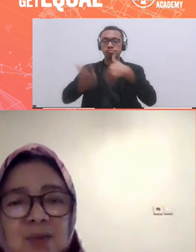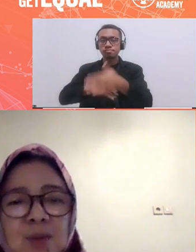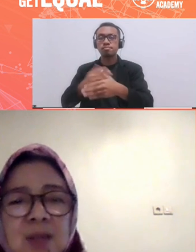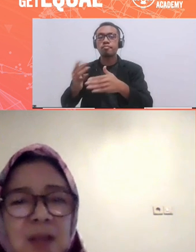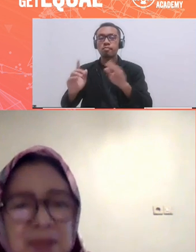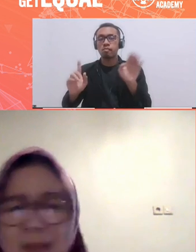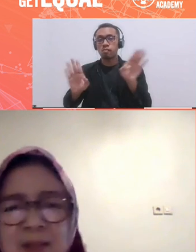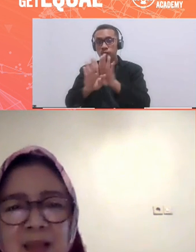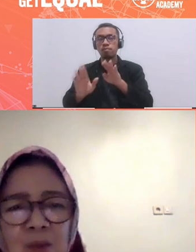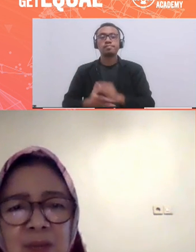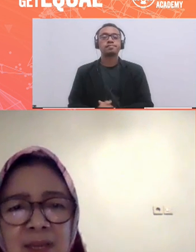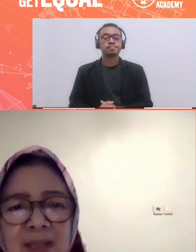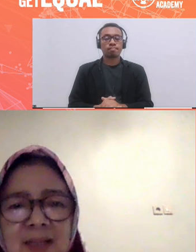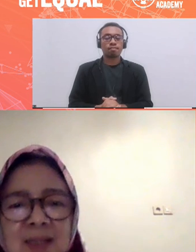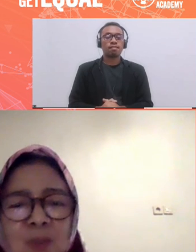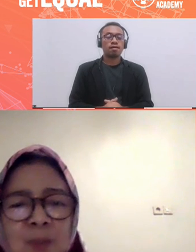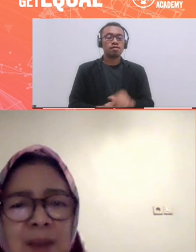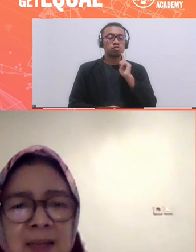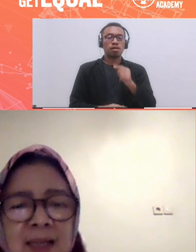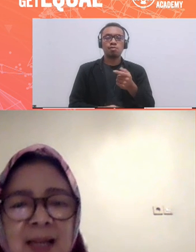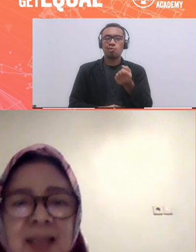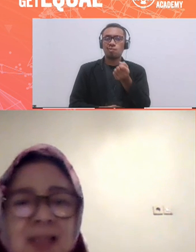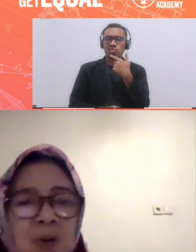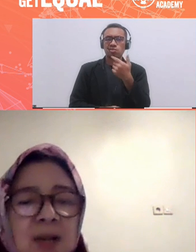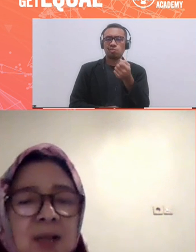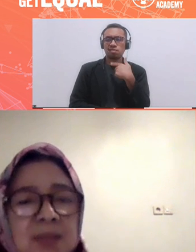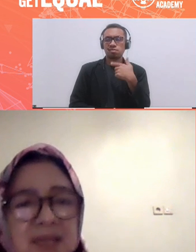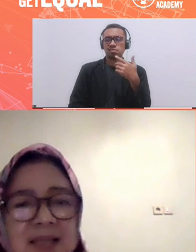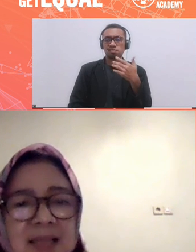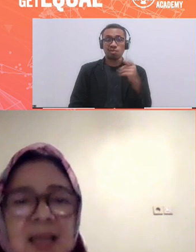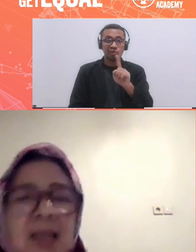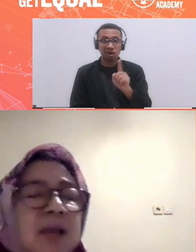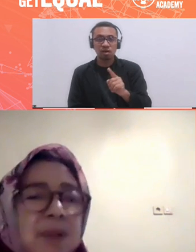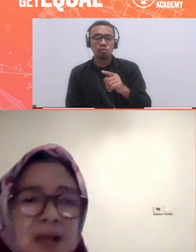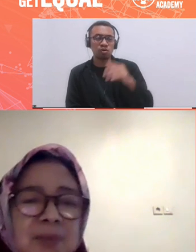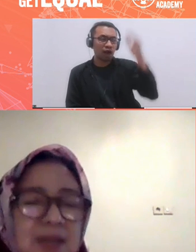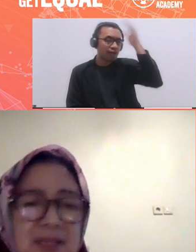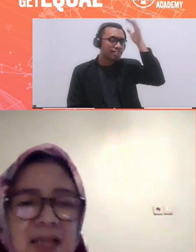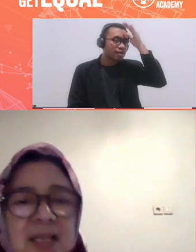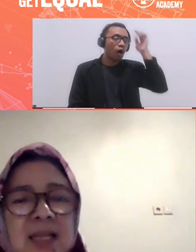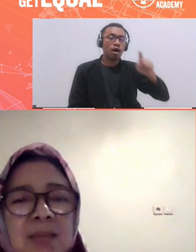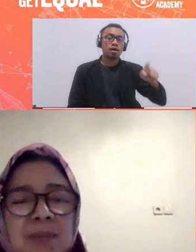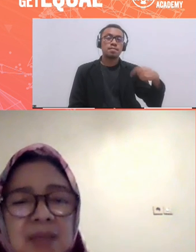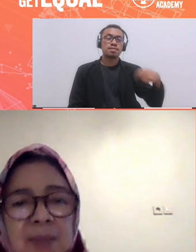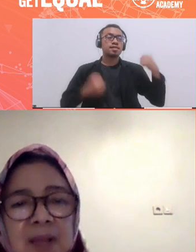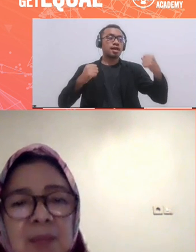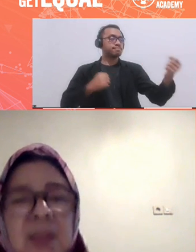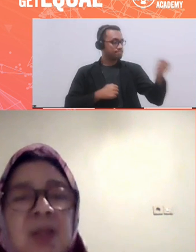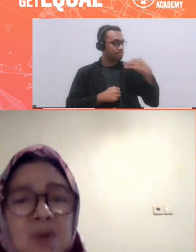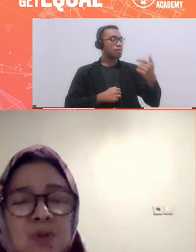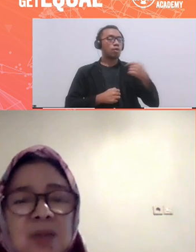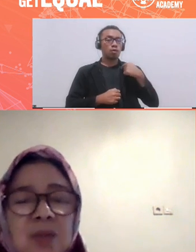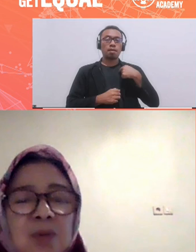dilarang. Gitu. Kami nggak mengetahui itu obat mana yang dilarang. Yang tahu adalah Kementerian Kesehatan. Maka Kementerian Kesehatan yang meminta kepada